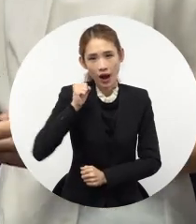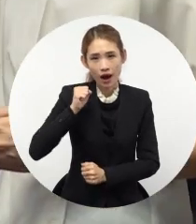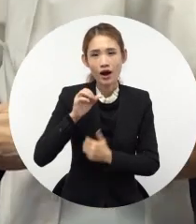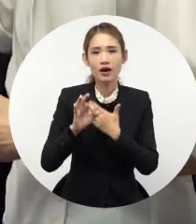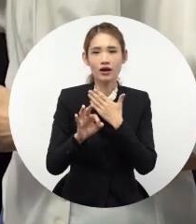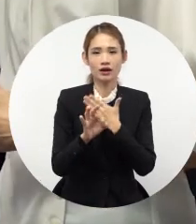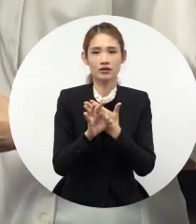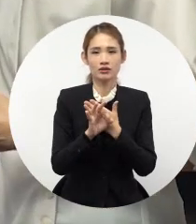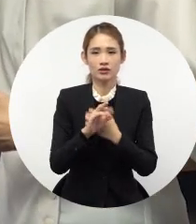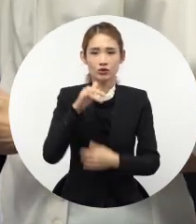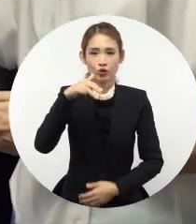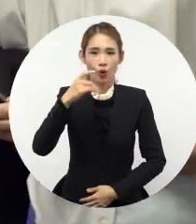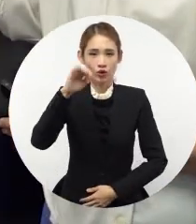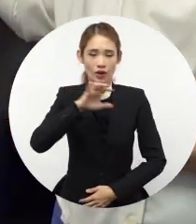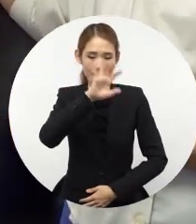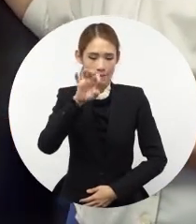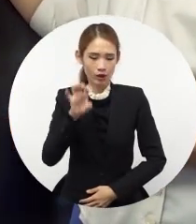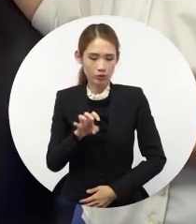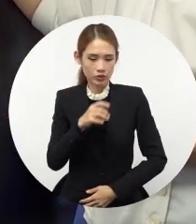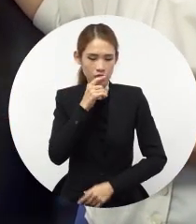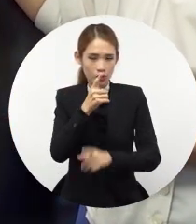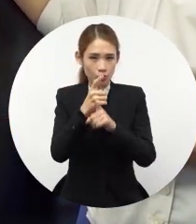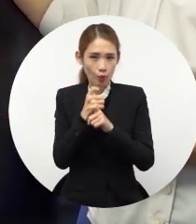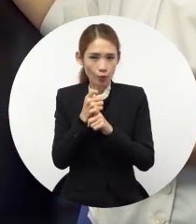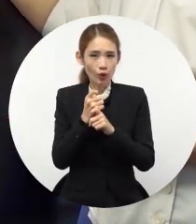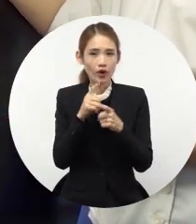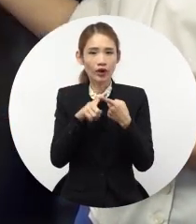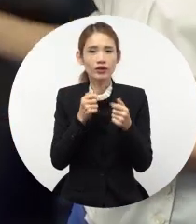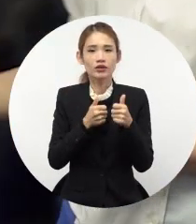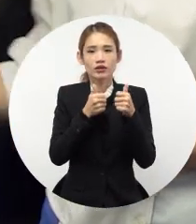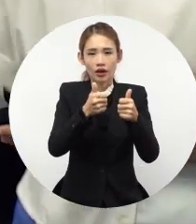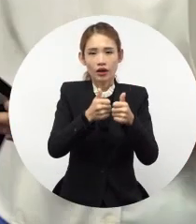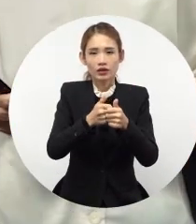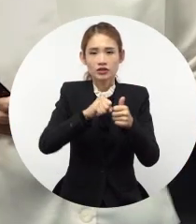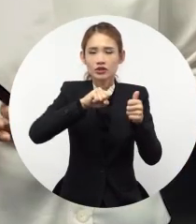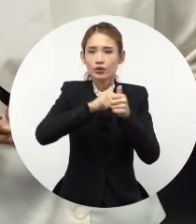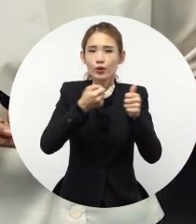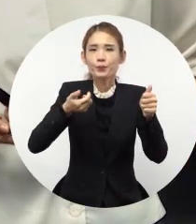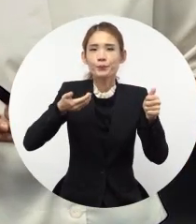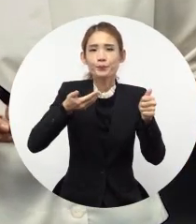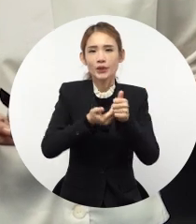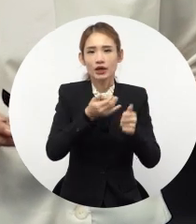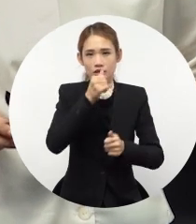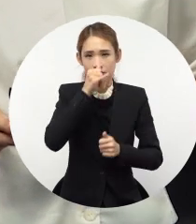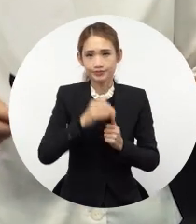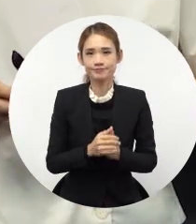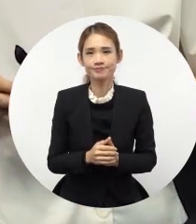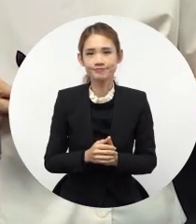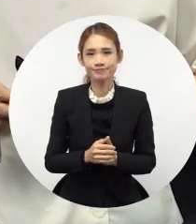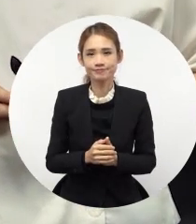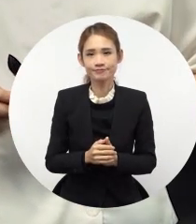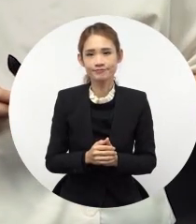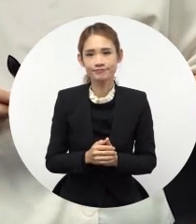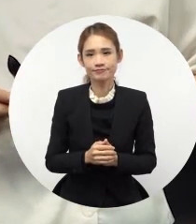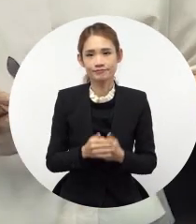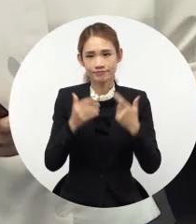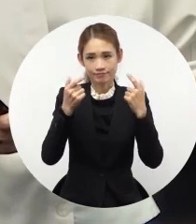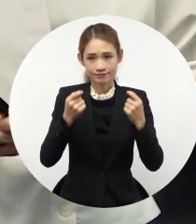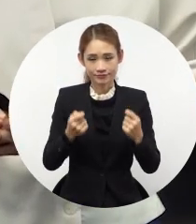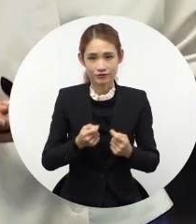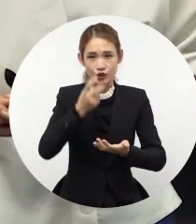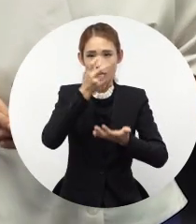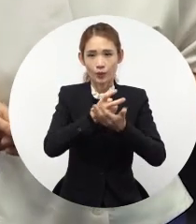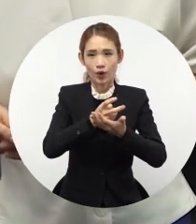어기게 되면 그 고의성이나 반복성, 보복성 등에 따라서 처벌을 받을 수 있습니다, 여러분.